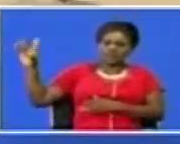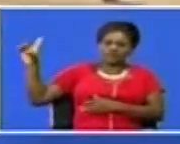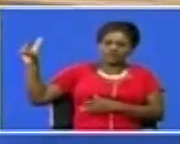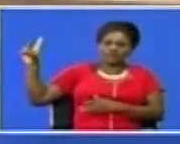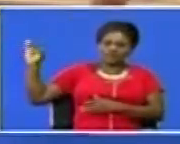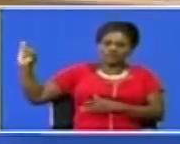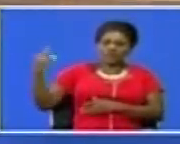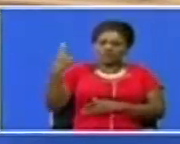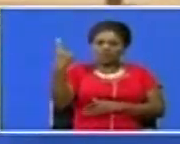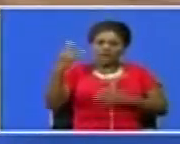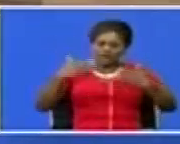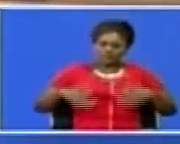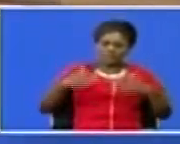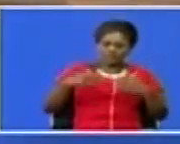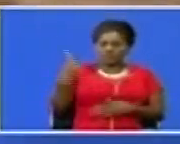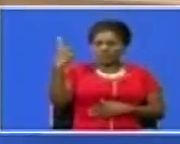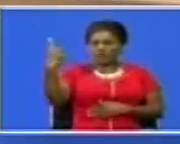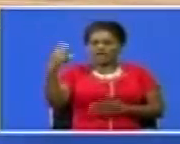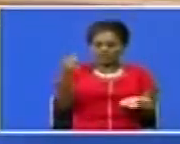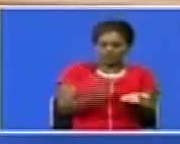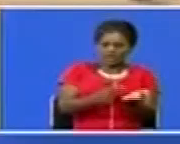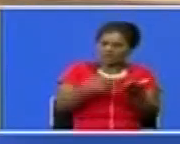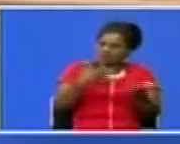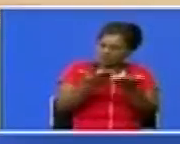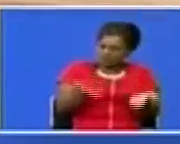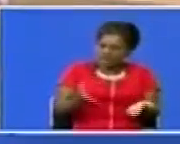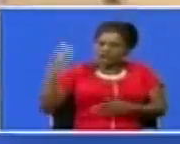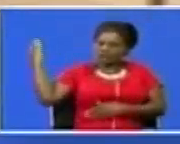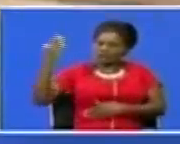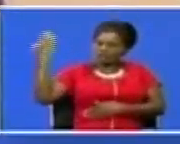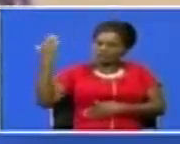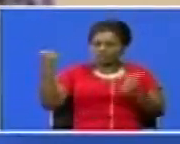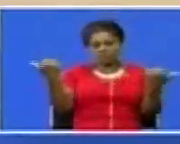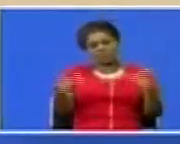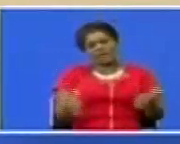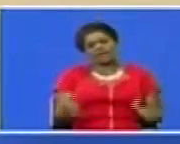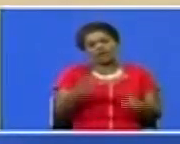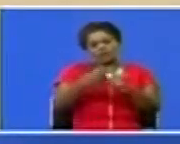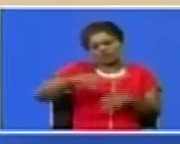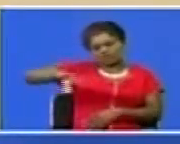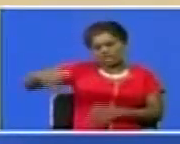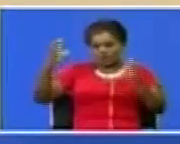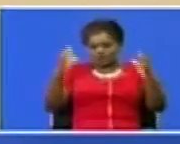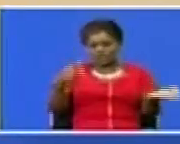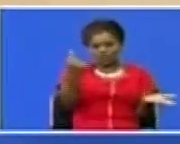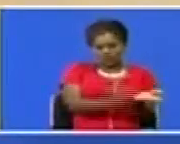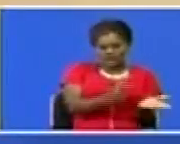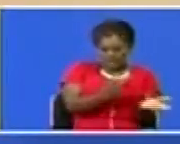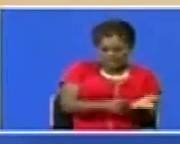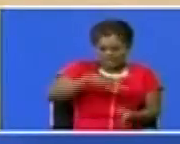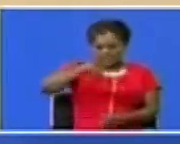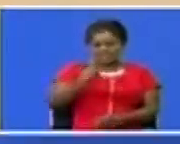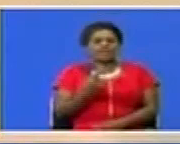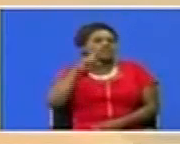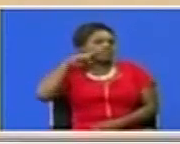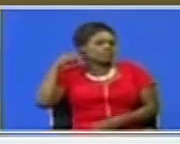people one Uganda kwa muda mrefu. Hadi sasa bado hajaweza kuhutubia wanahabari. Kutoka jijini Kampala Uganda nikiripotia KTN, mimi